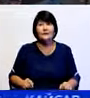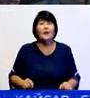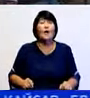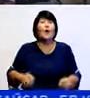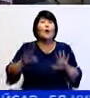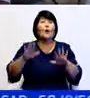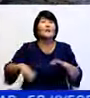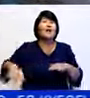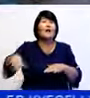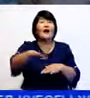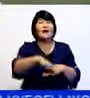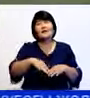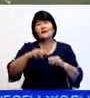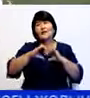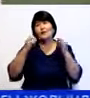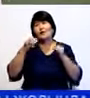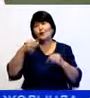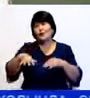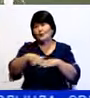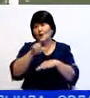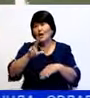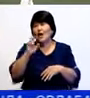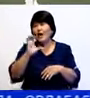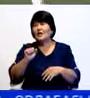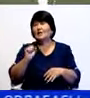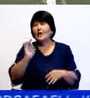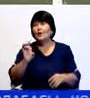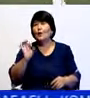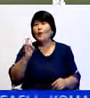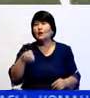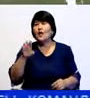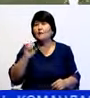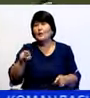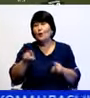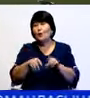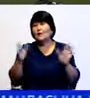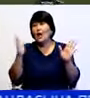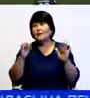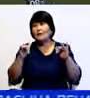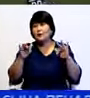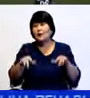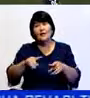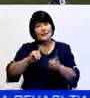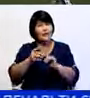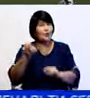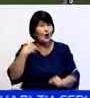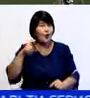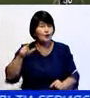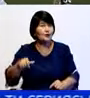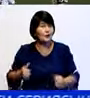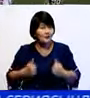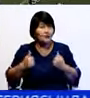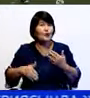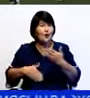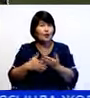Орталық алаң 4000 жанкүйер. Қайсар мен Ордабасы арасындағы ойын осындай атмосферада өрбіді. Тиісінше Қызылордалықтардың қызу